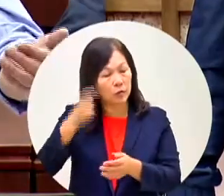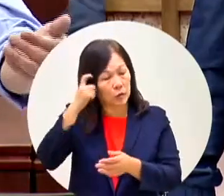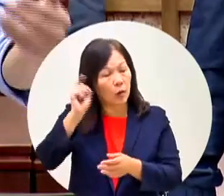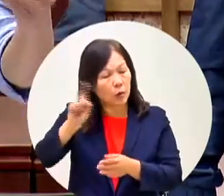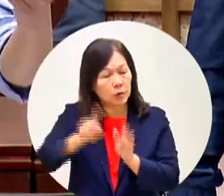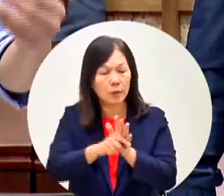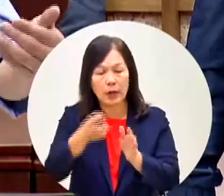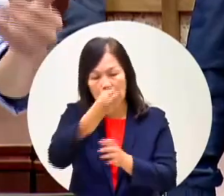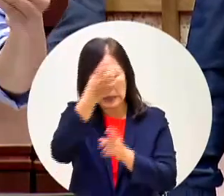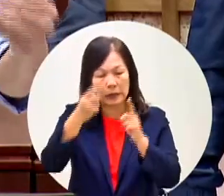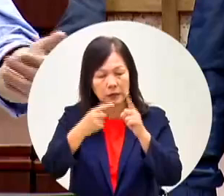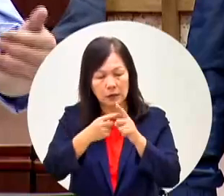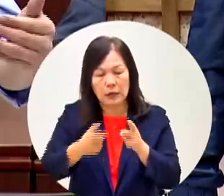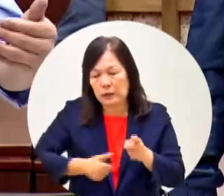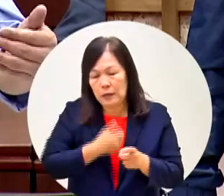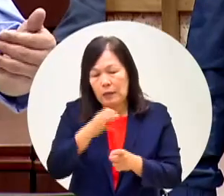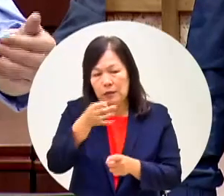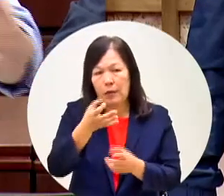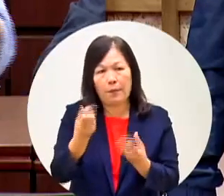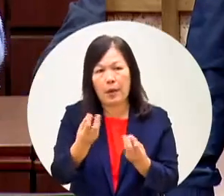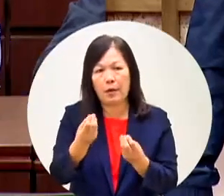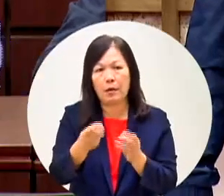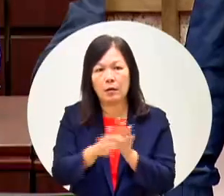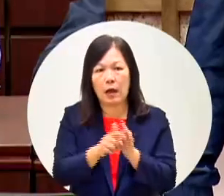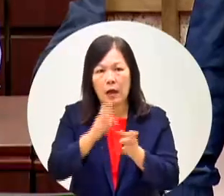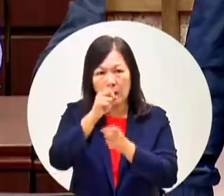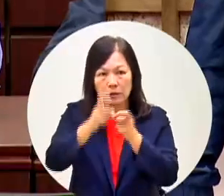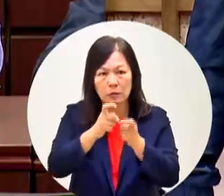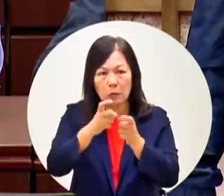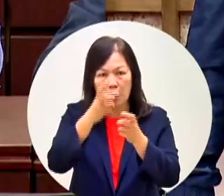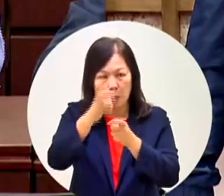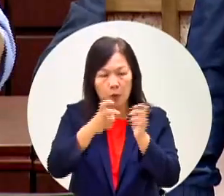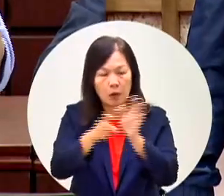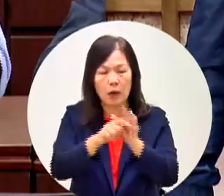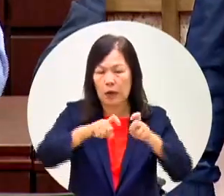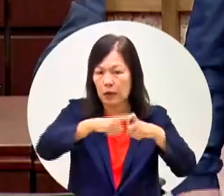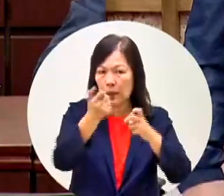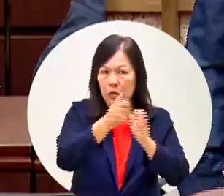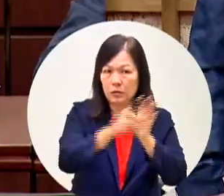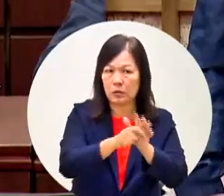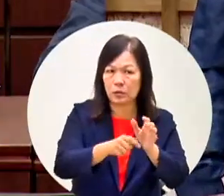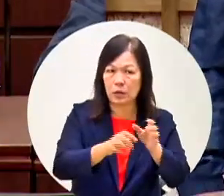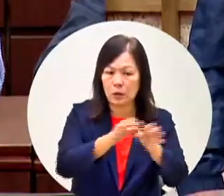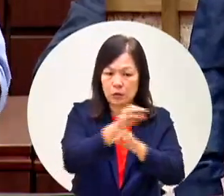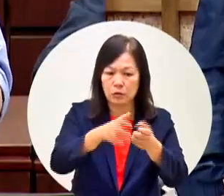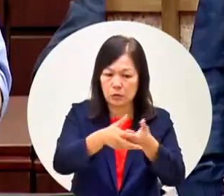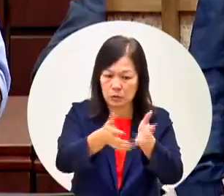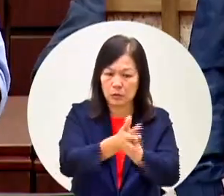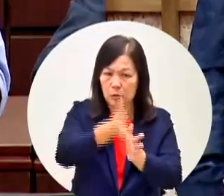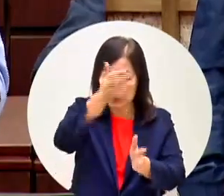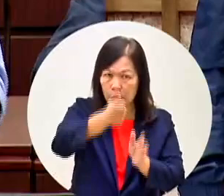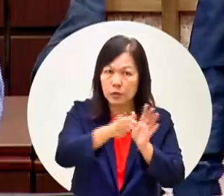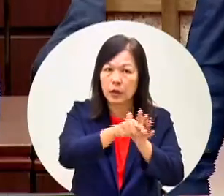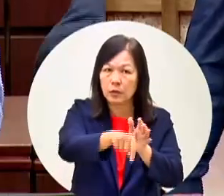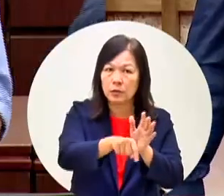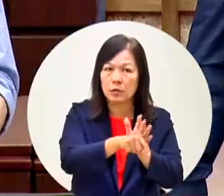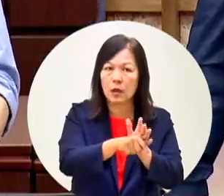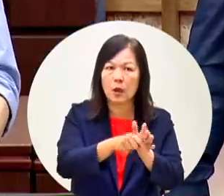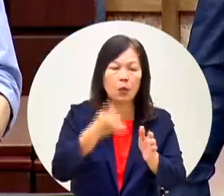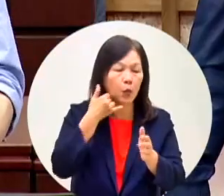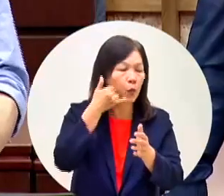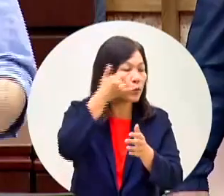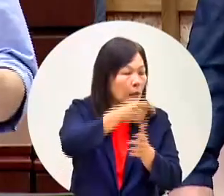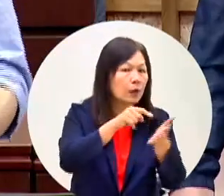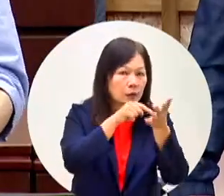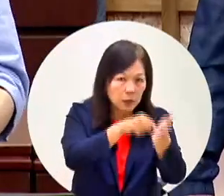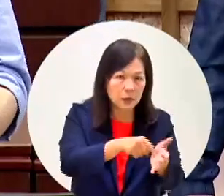几十年前在李国鼎先生当经济部长的时候，就有一个中美基金。只要你打电话去申请，做圣诞花、圣诞灯、做人